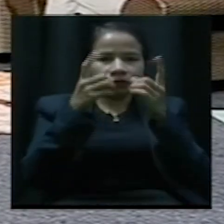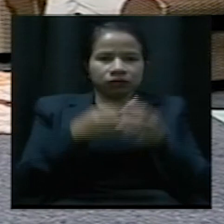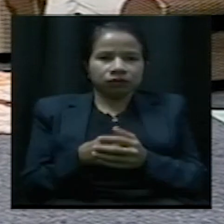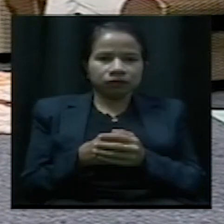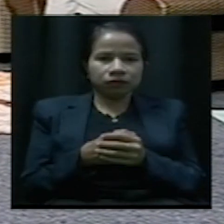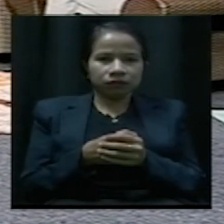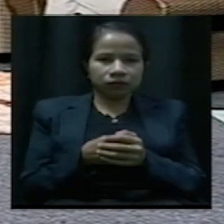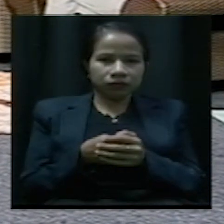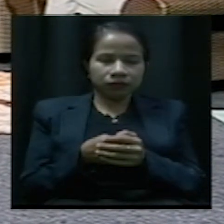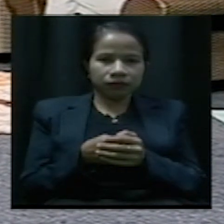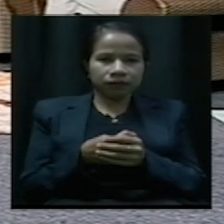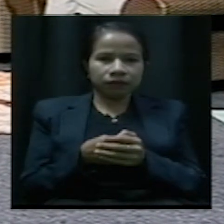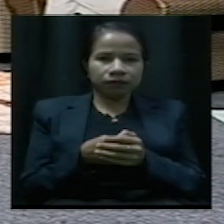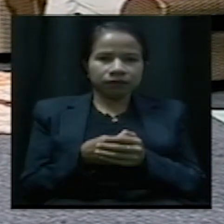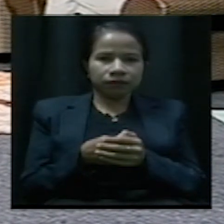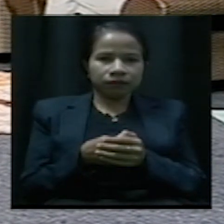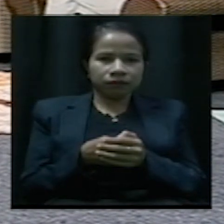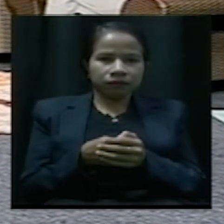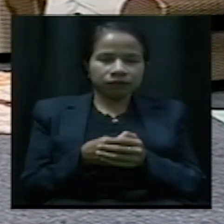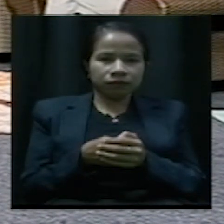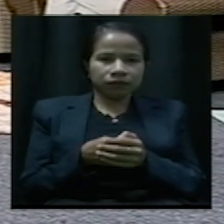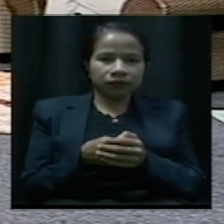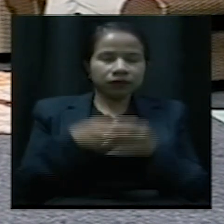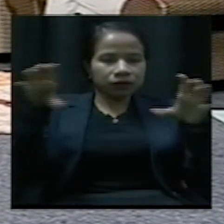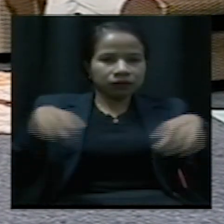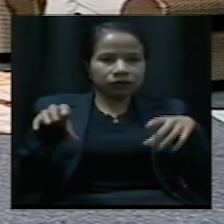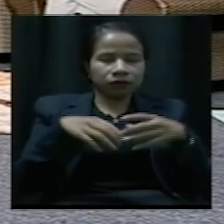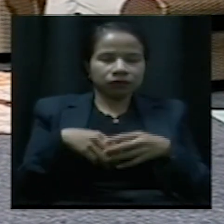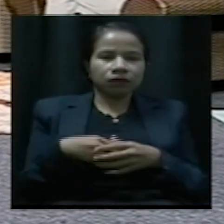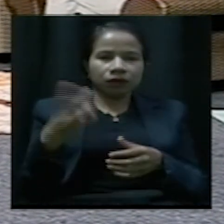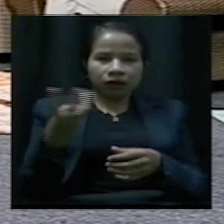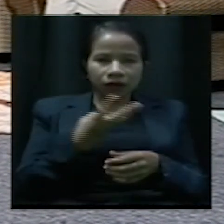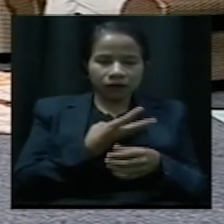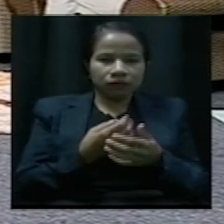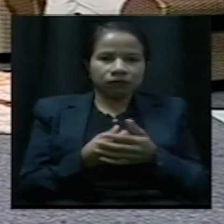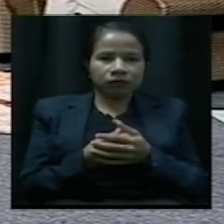aplika ga sivisu ya kampo de trabalho depois amimos